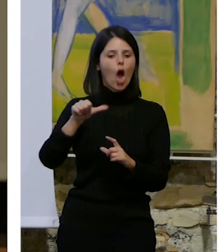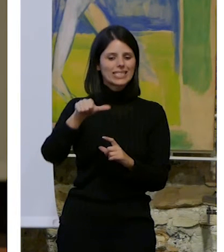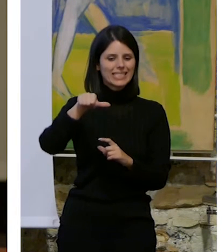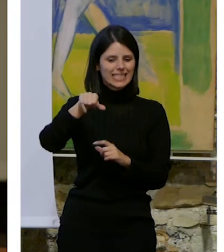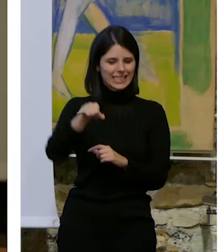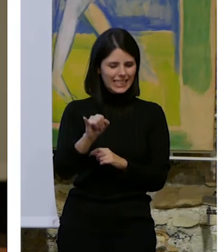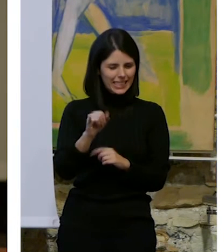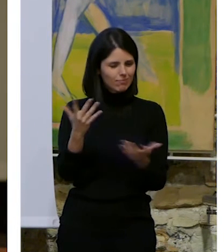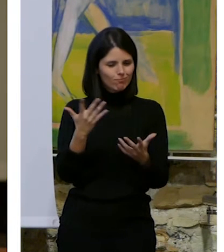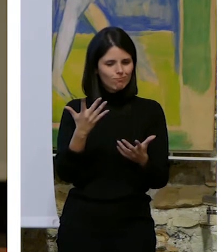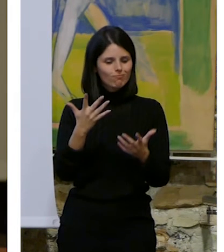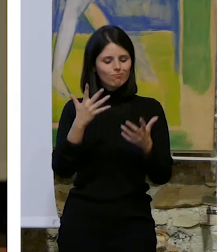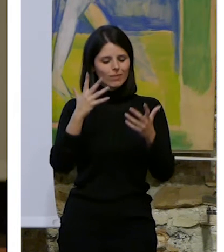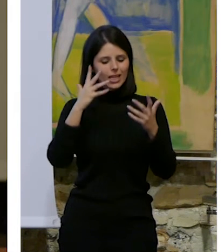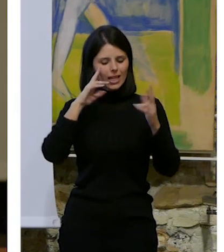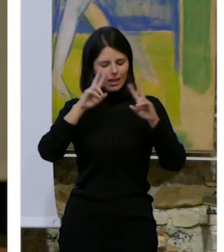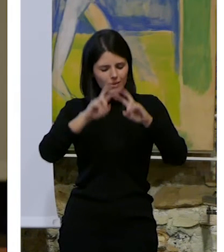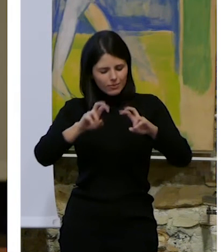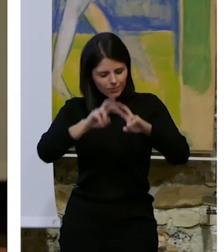Cos'è la gnosi?